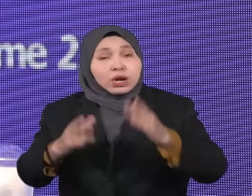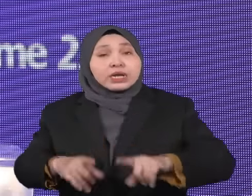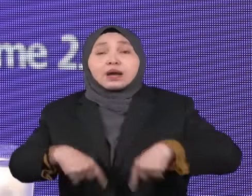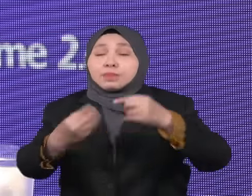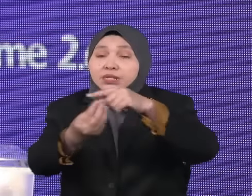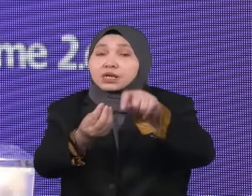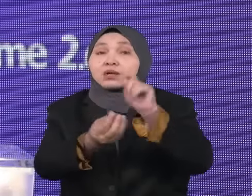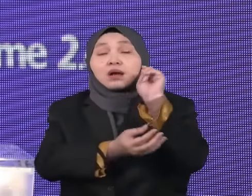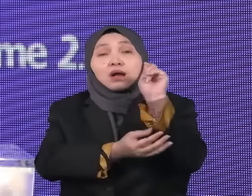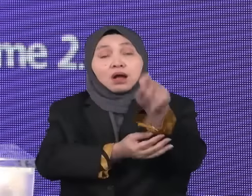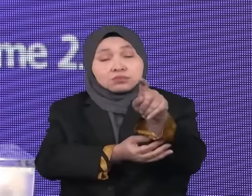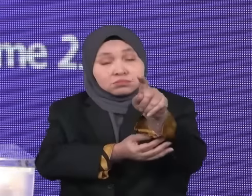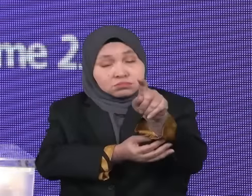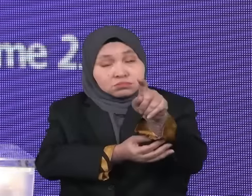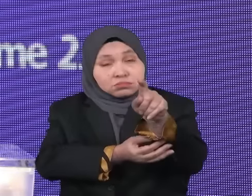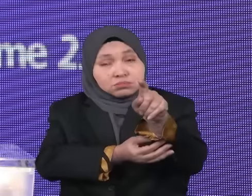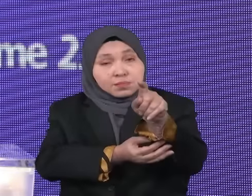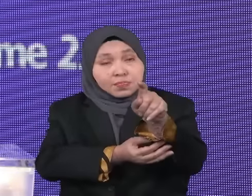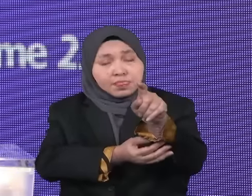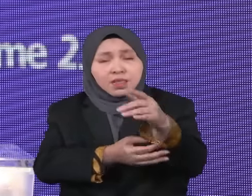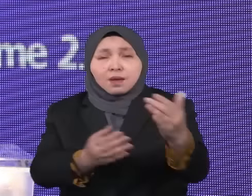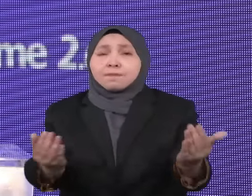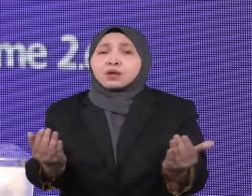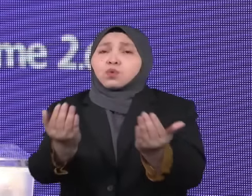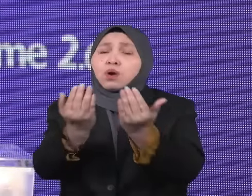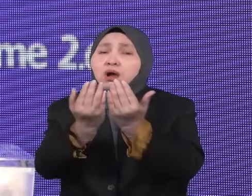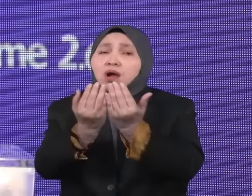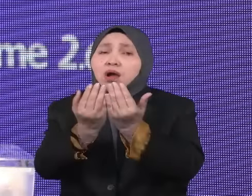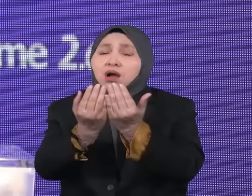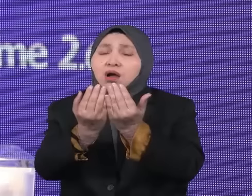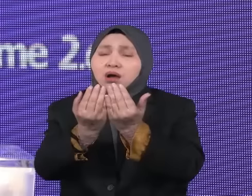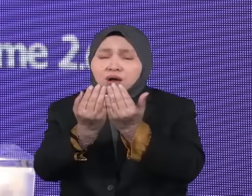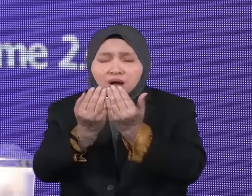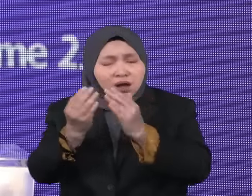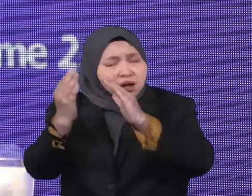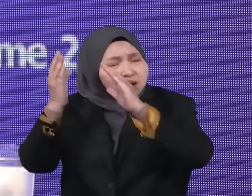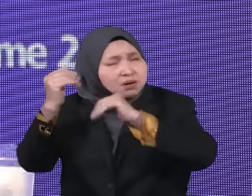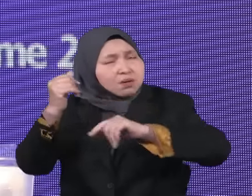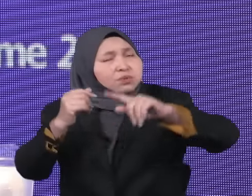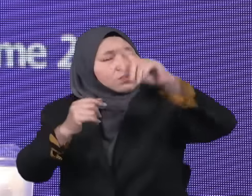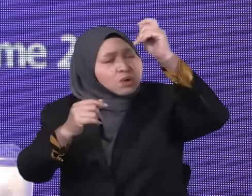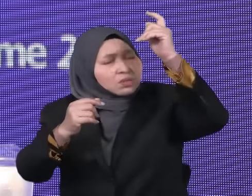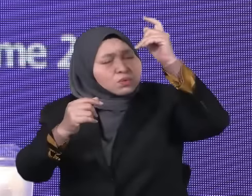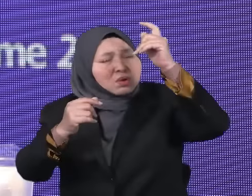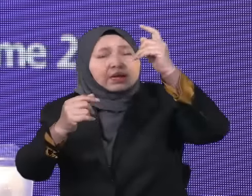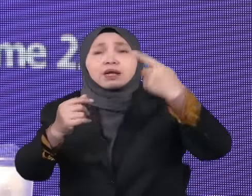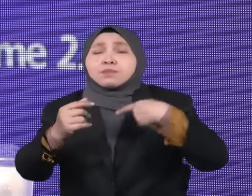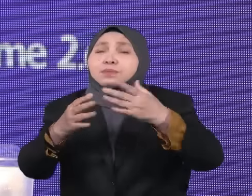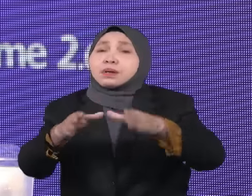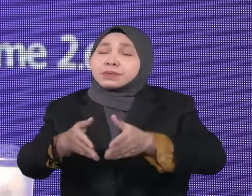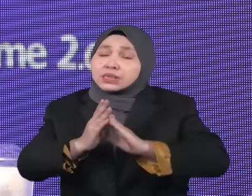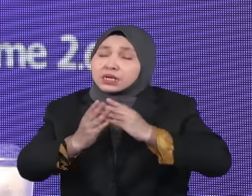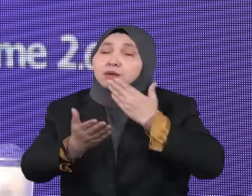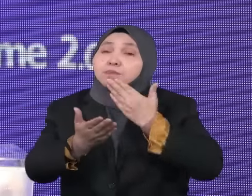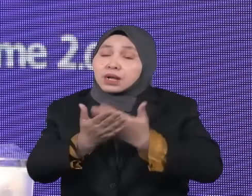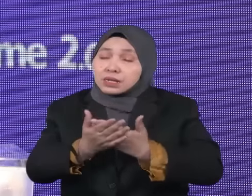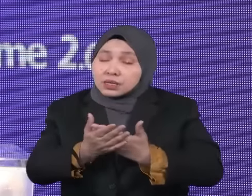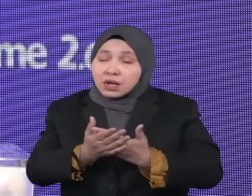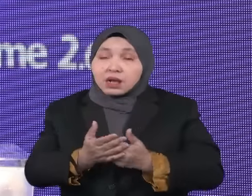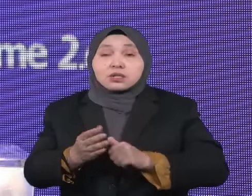hajj itu, mereka berdoa, ya, berdoa Rabbana atina fid dunya wama lahu fil akhirati